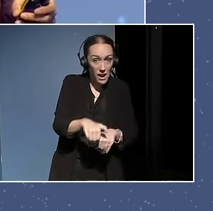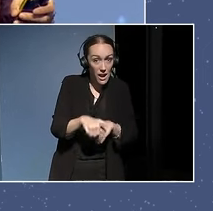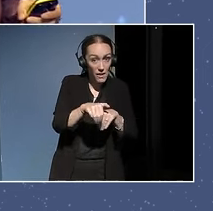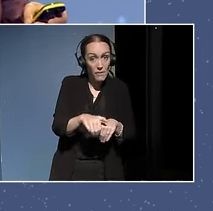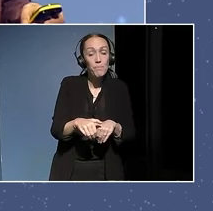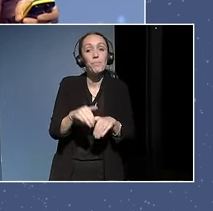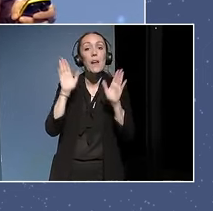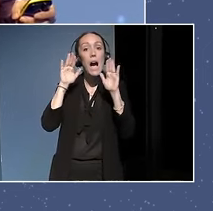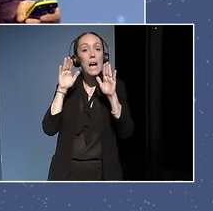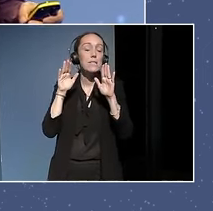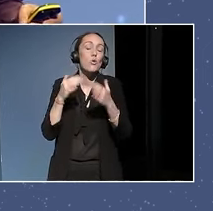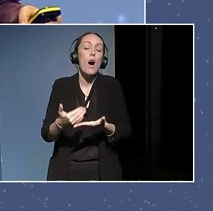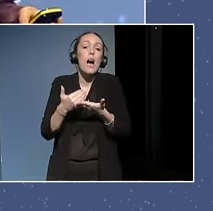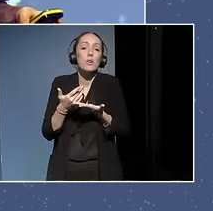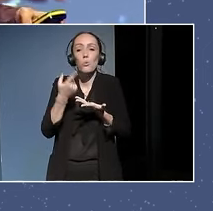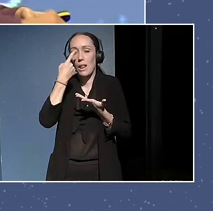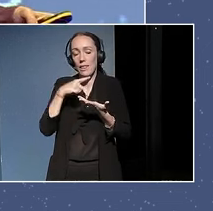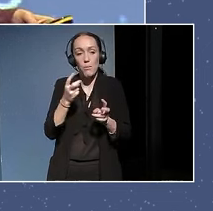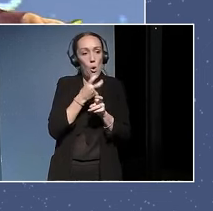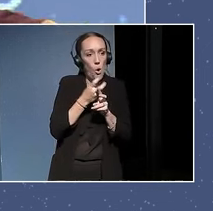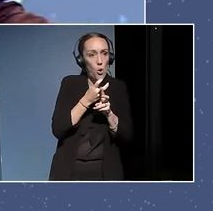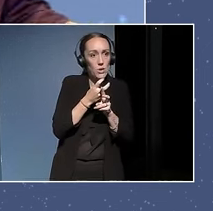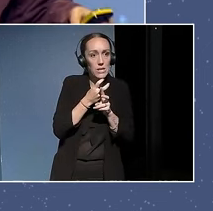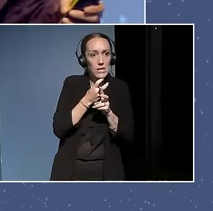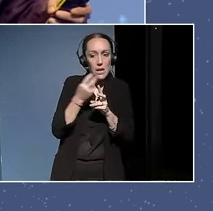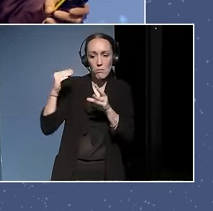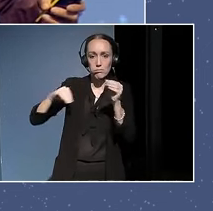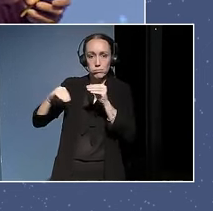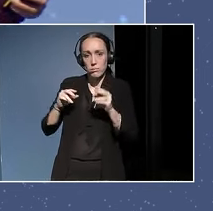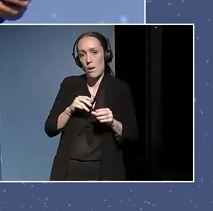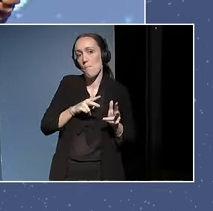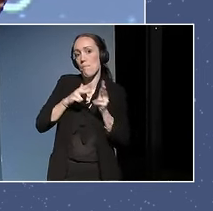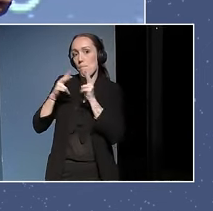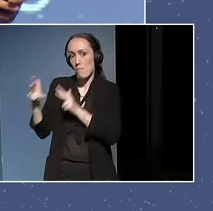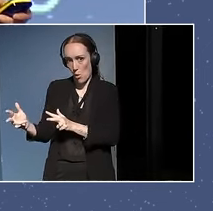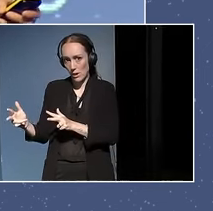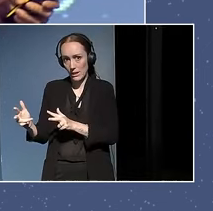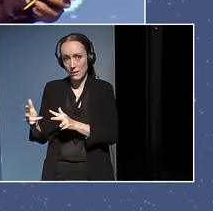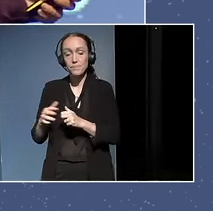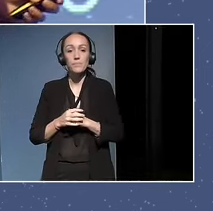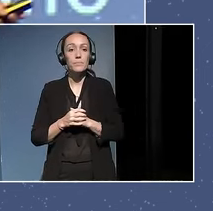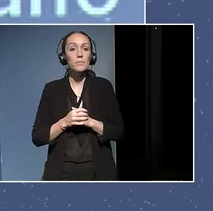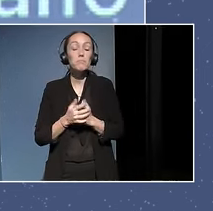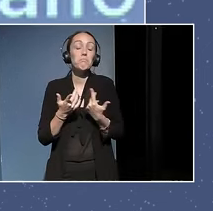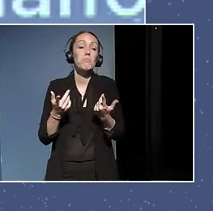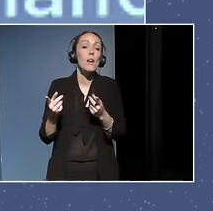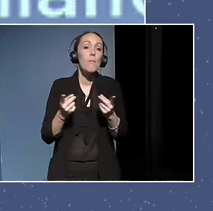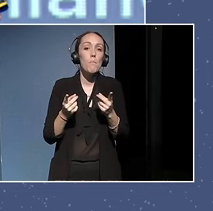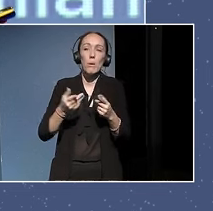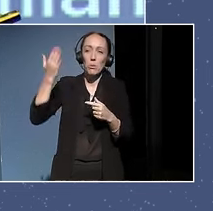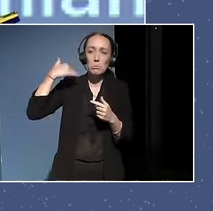trovato lo strato con le ossa che venivano giù dal pendio quindi lui aveva visto per caso all'inizio delle ossa